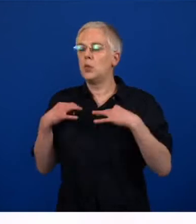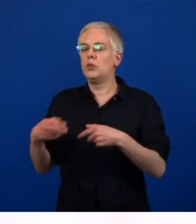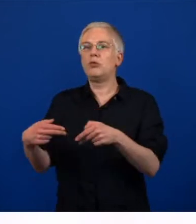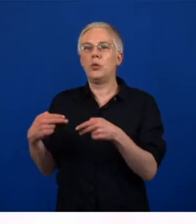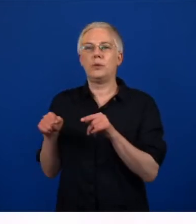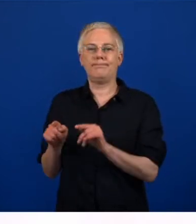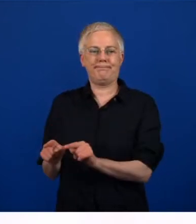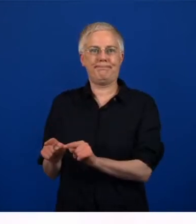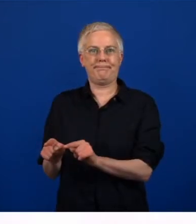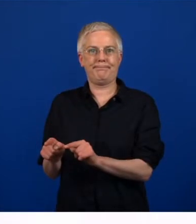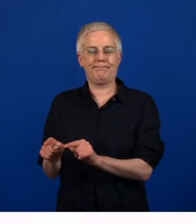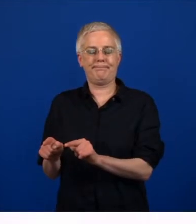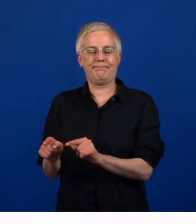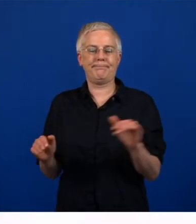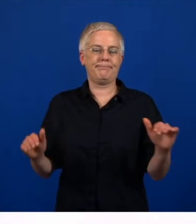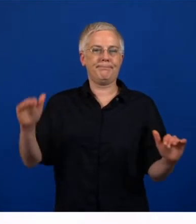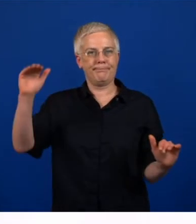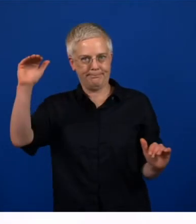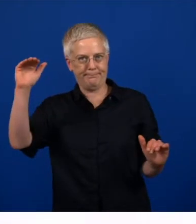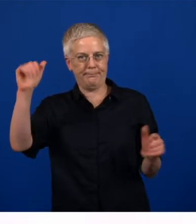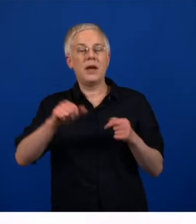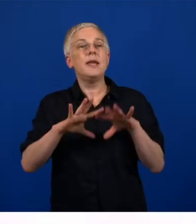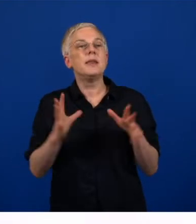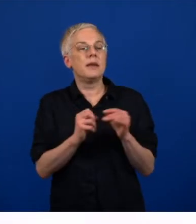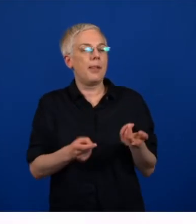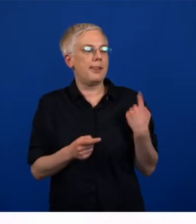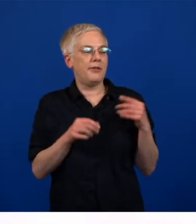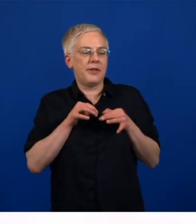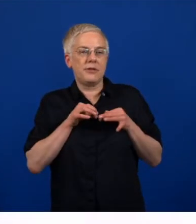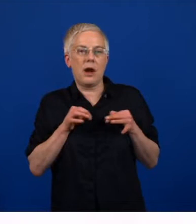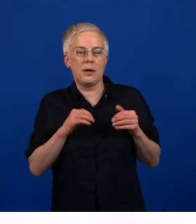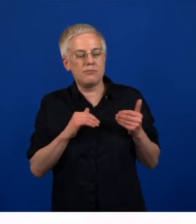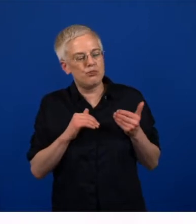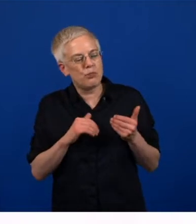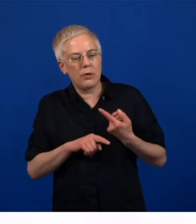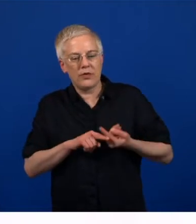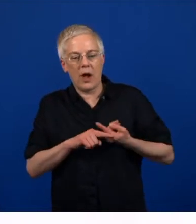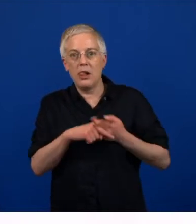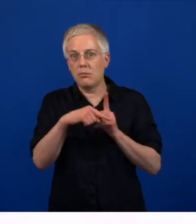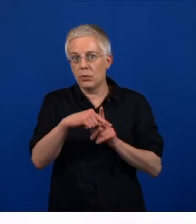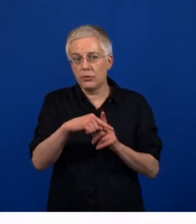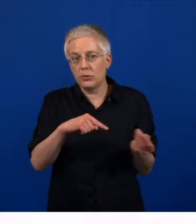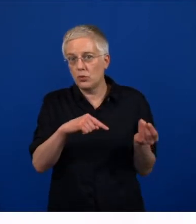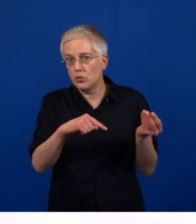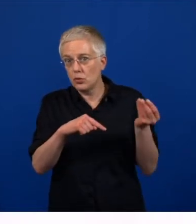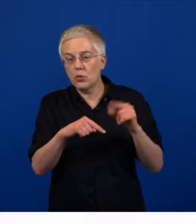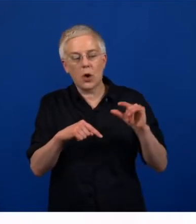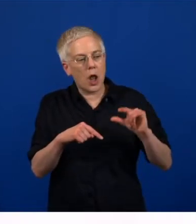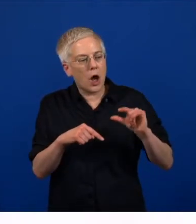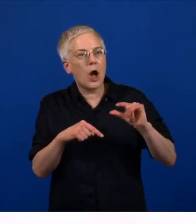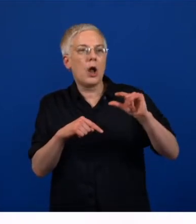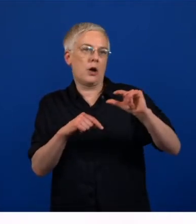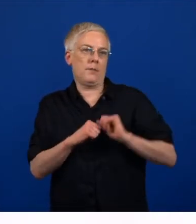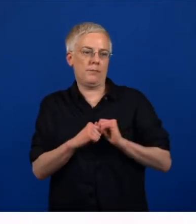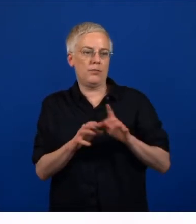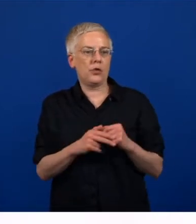Wir hatten insgesamt in den letzten Tagen sehr moderate Zunahmezahlen. Wir hatten Montag